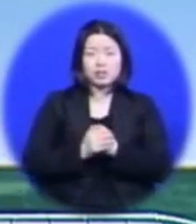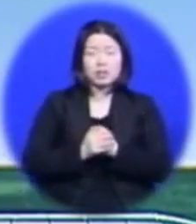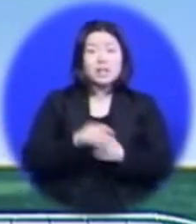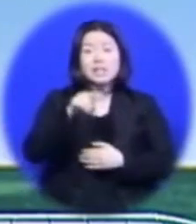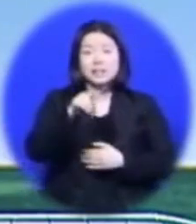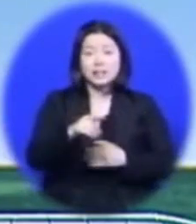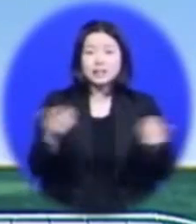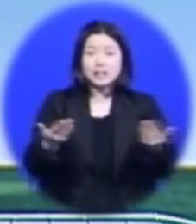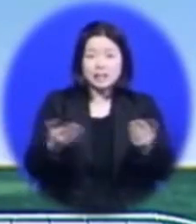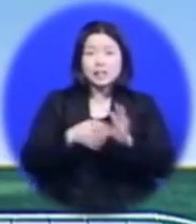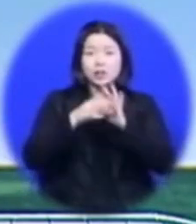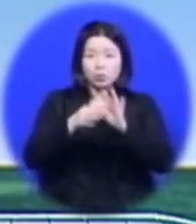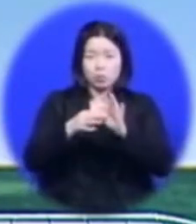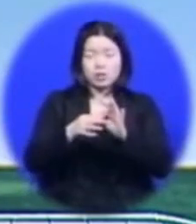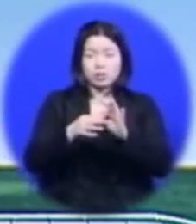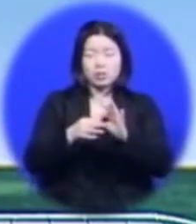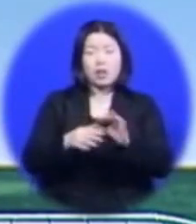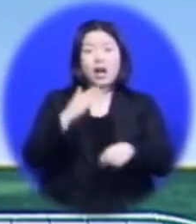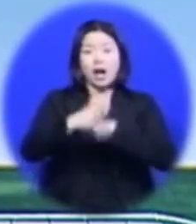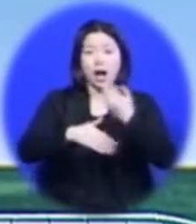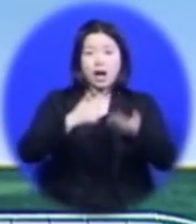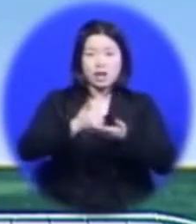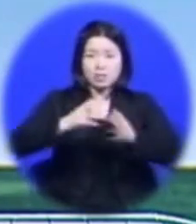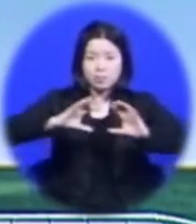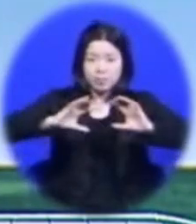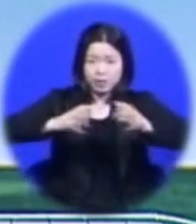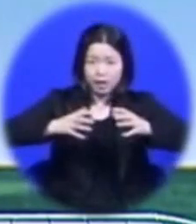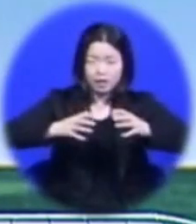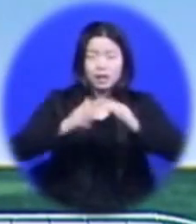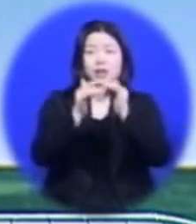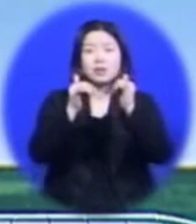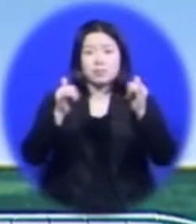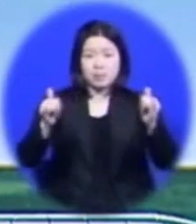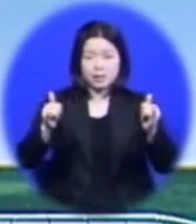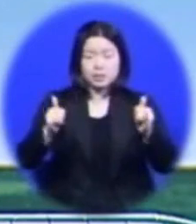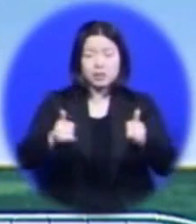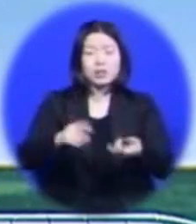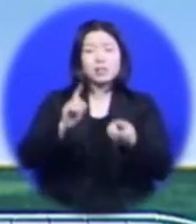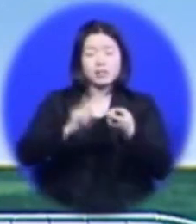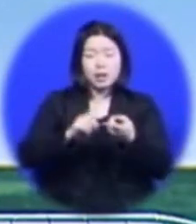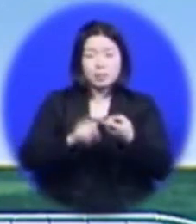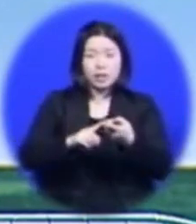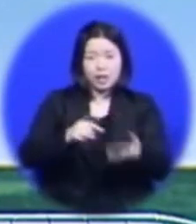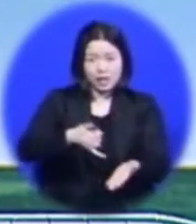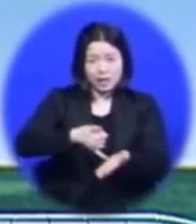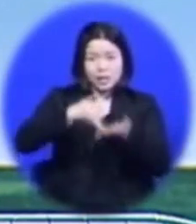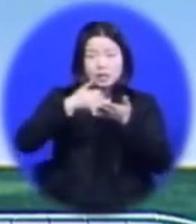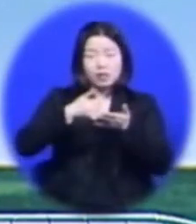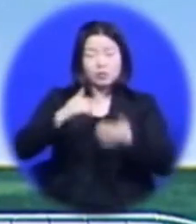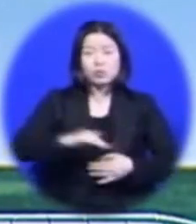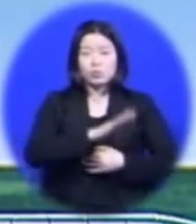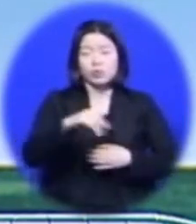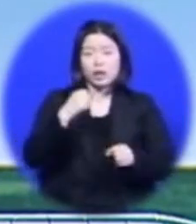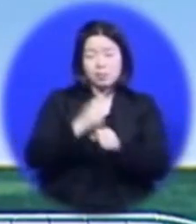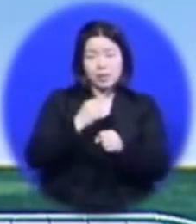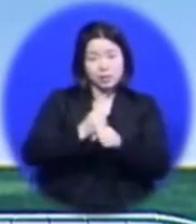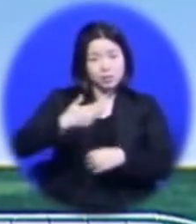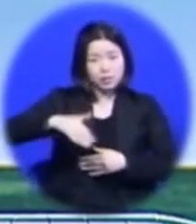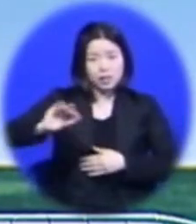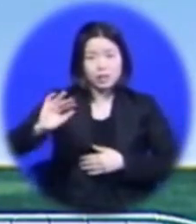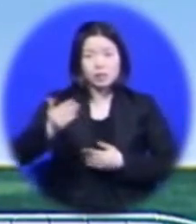그 일을 통하여 하나님의 나라의 백성다운 인격을 우리가 형성해 가게